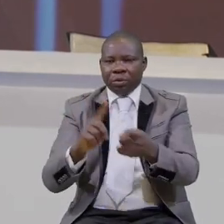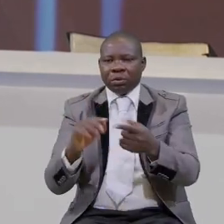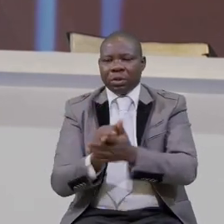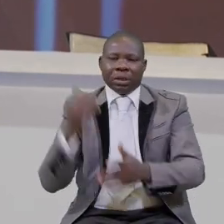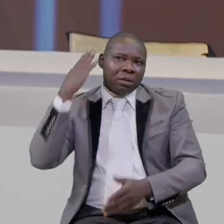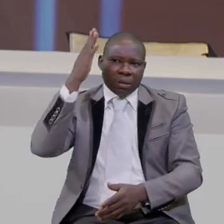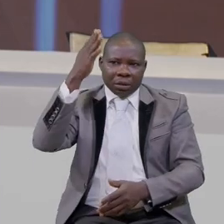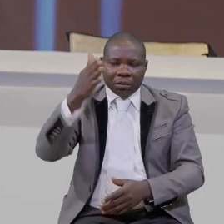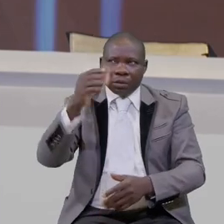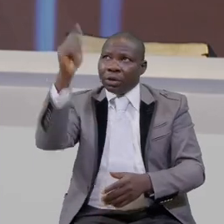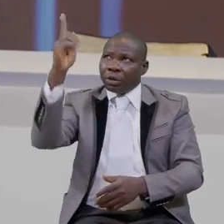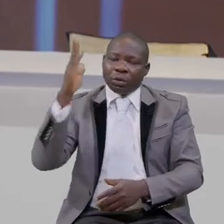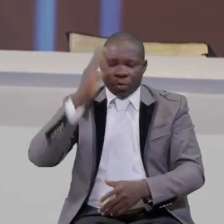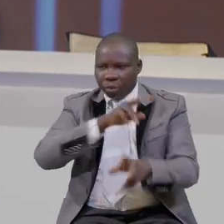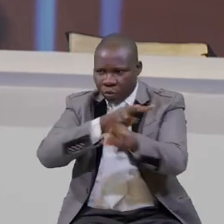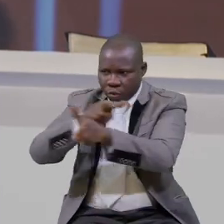sur toi.